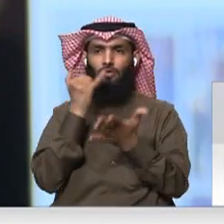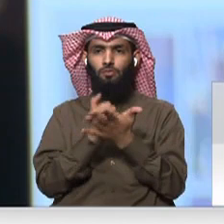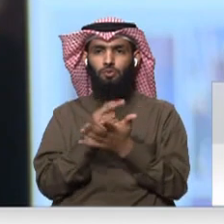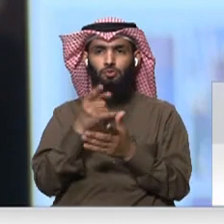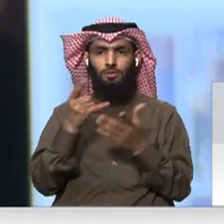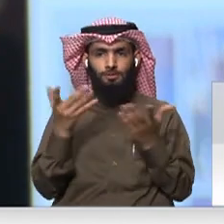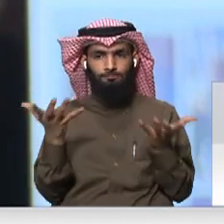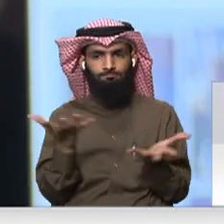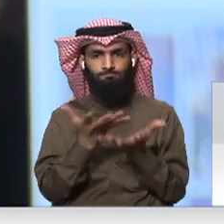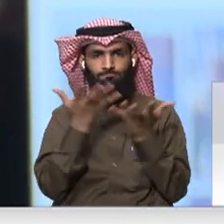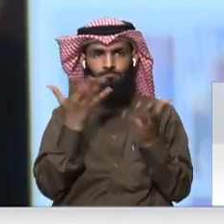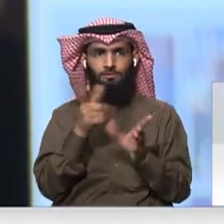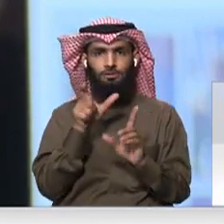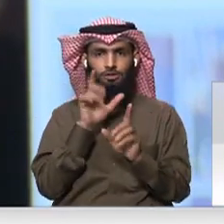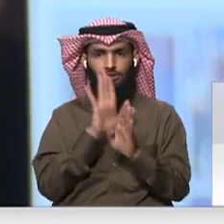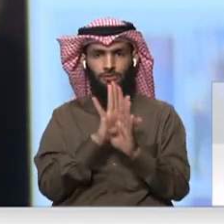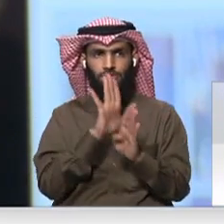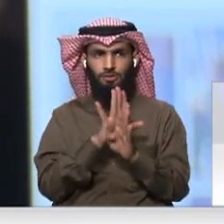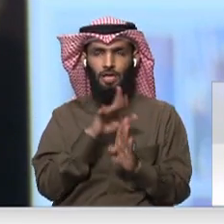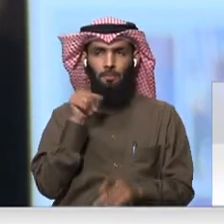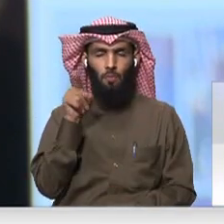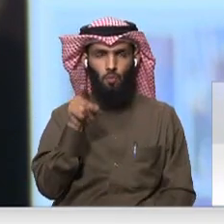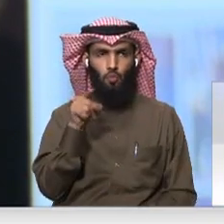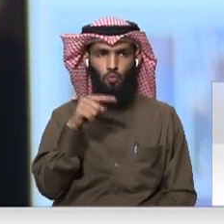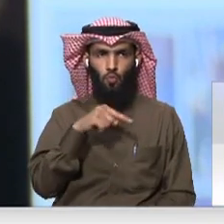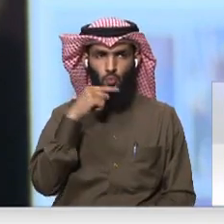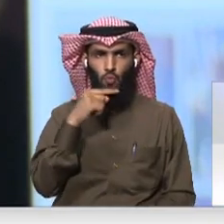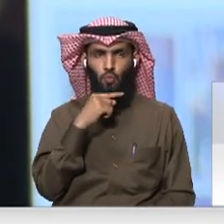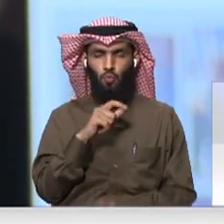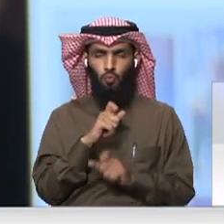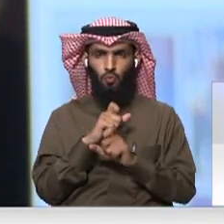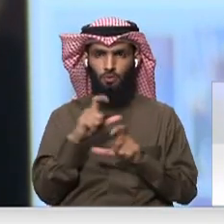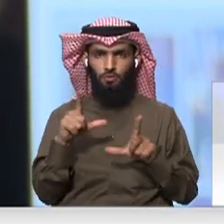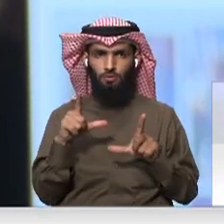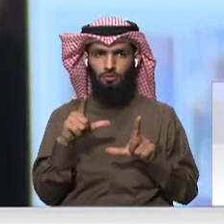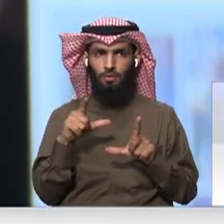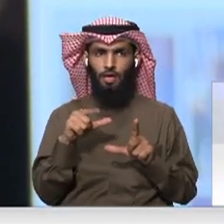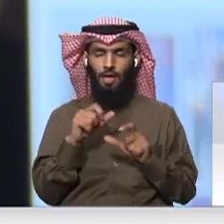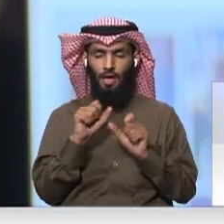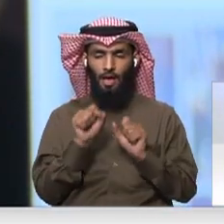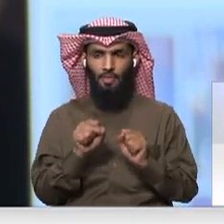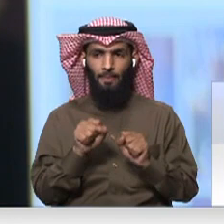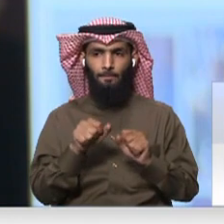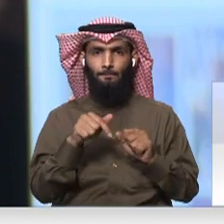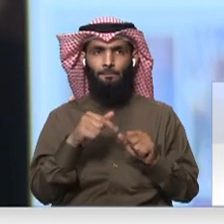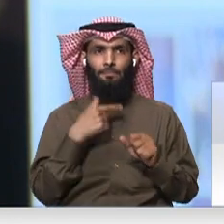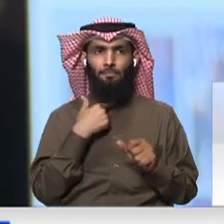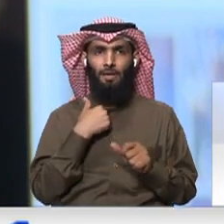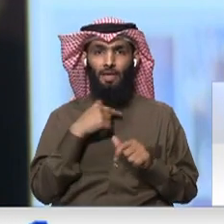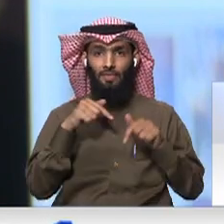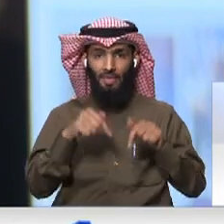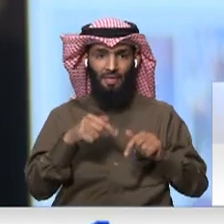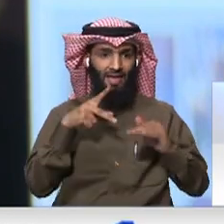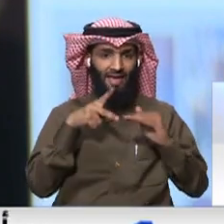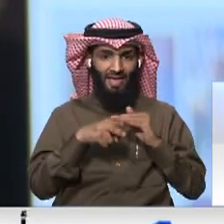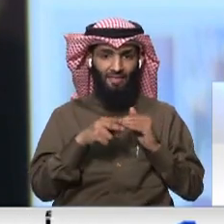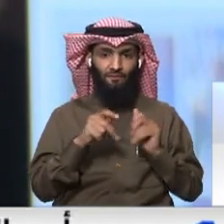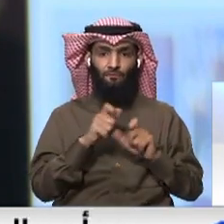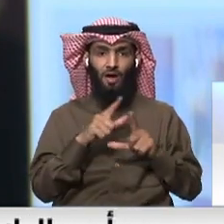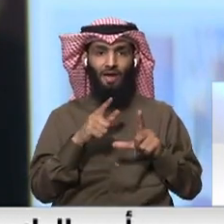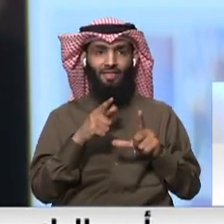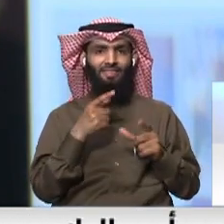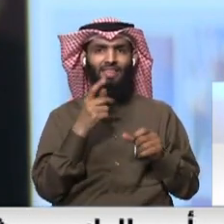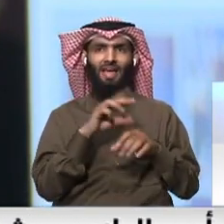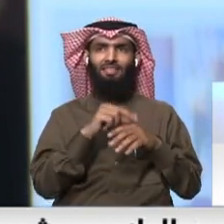وهذه المساحات المميزة دائما تكون بيئة آمنة وممكنة لجميع